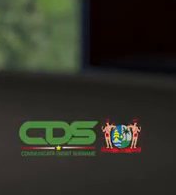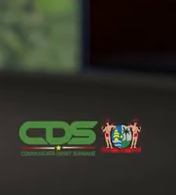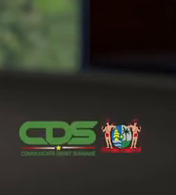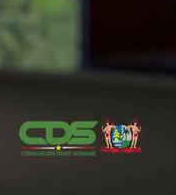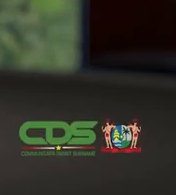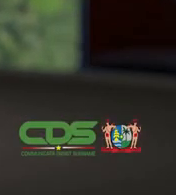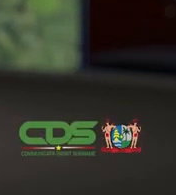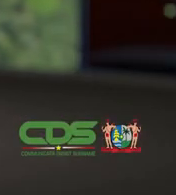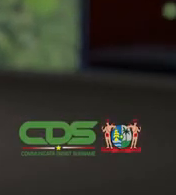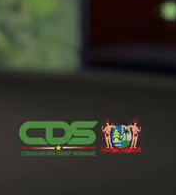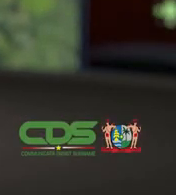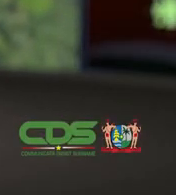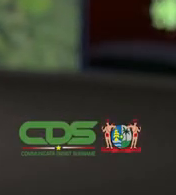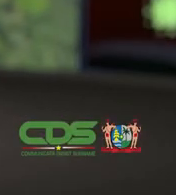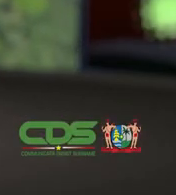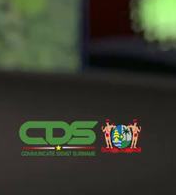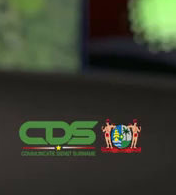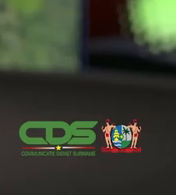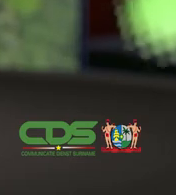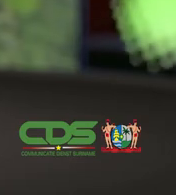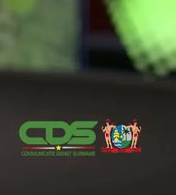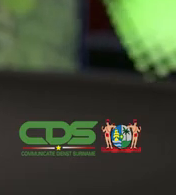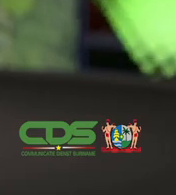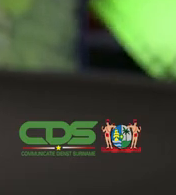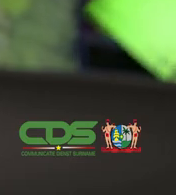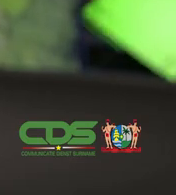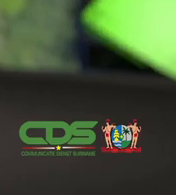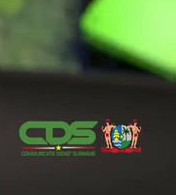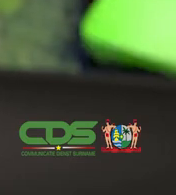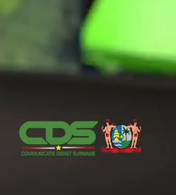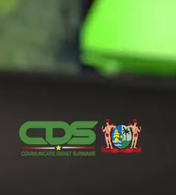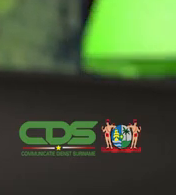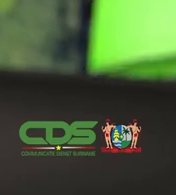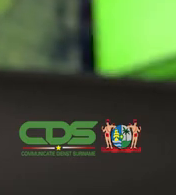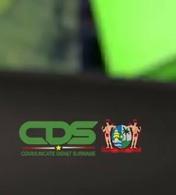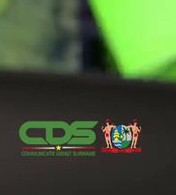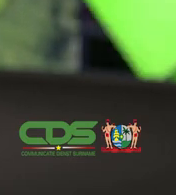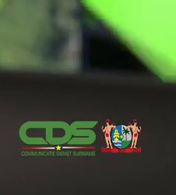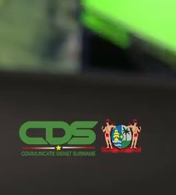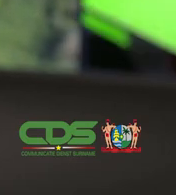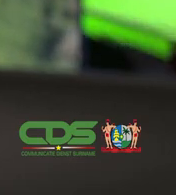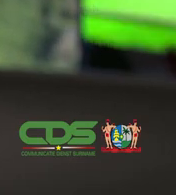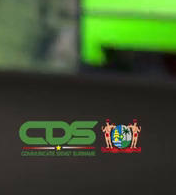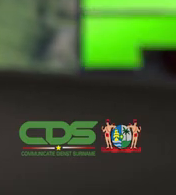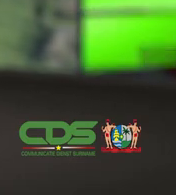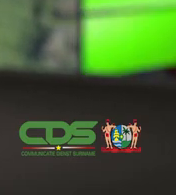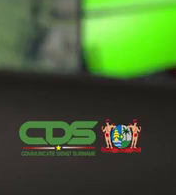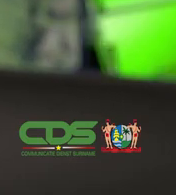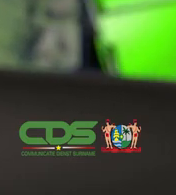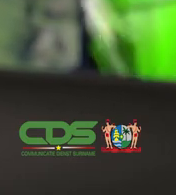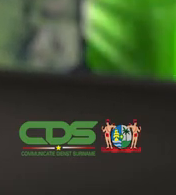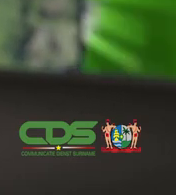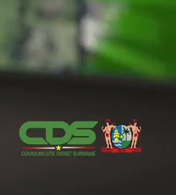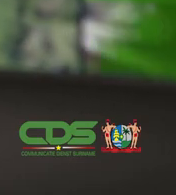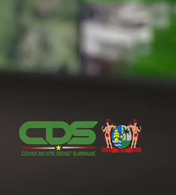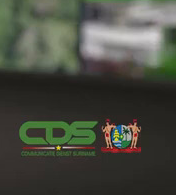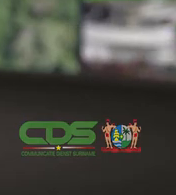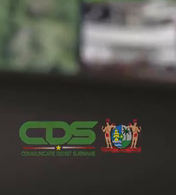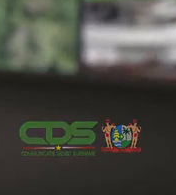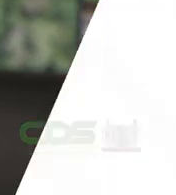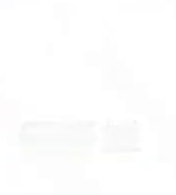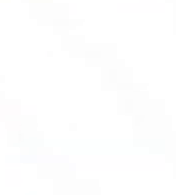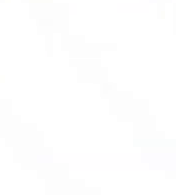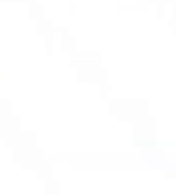Goedenavond kijkers, welkom bij een nieuwe aflevering van Focus. Het programma waarin het accent gelegd wordt op de activiteiten die voor u van belang